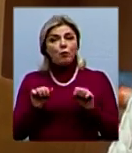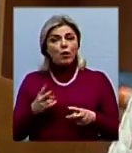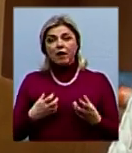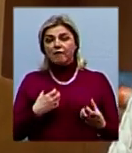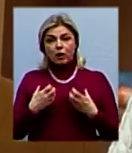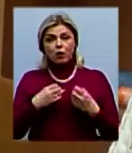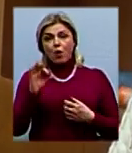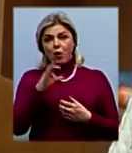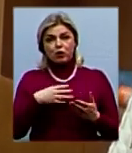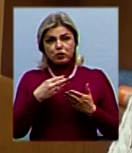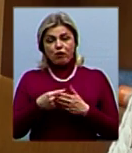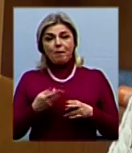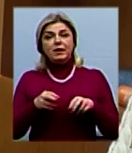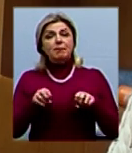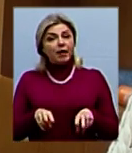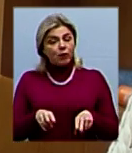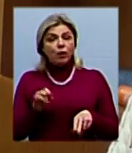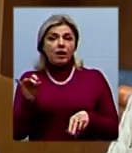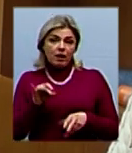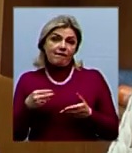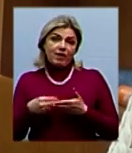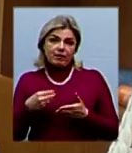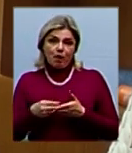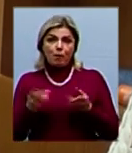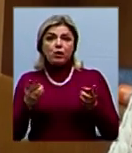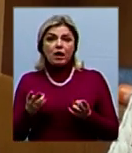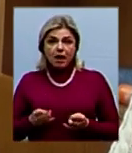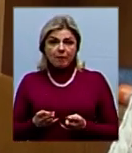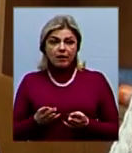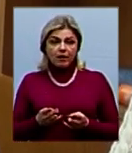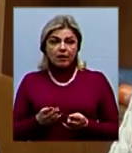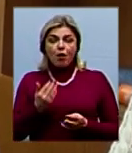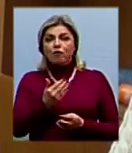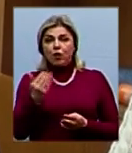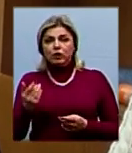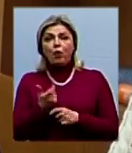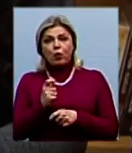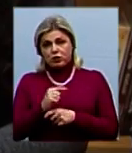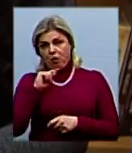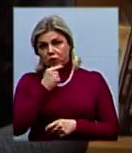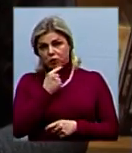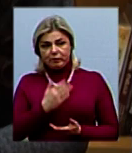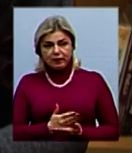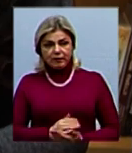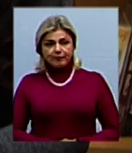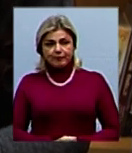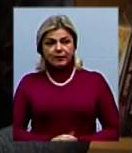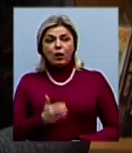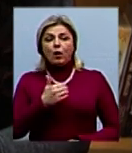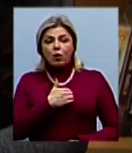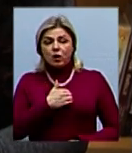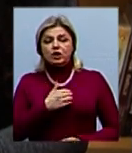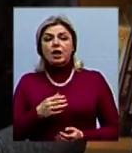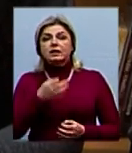про свою безпеку та фінансові потреби, бо вони є дуже економними. Я хочу сказати свій